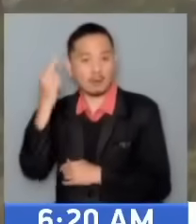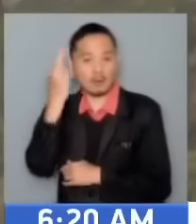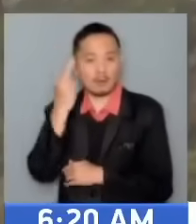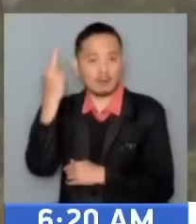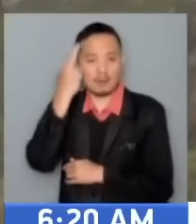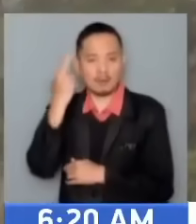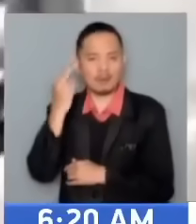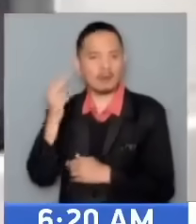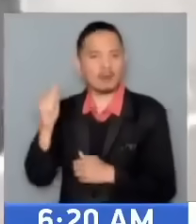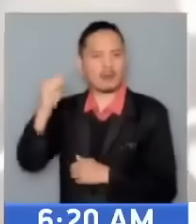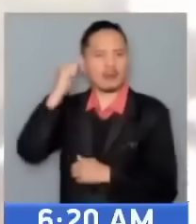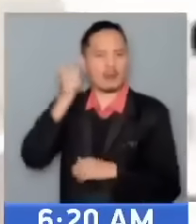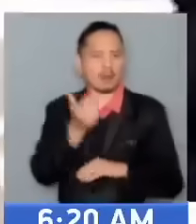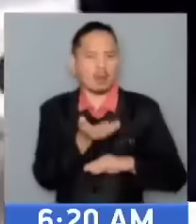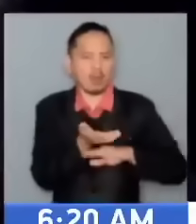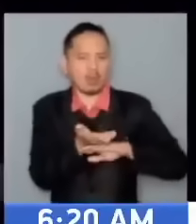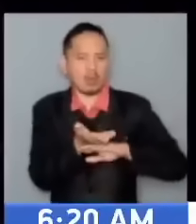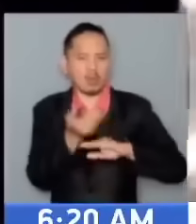Wahe.